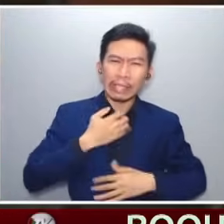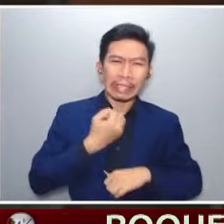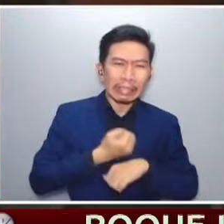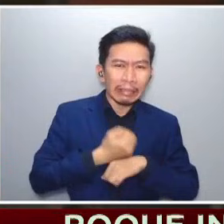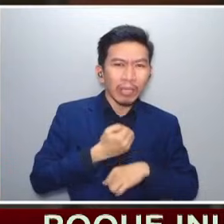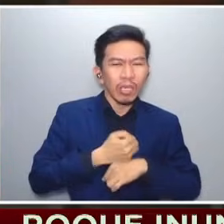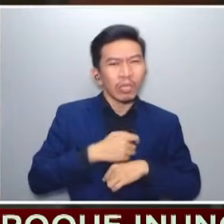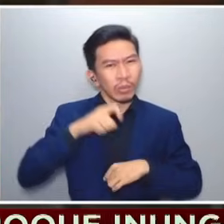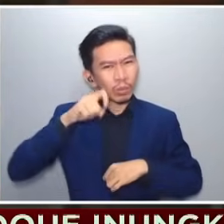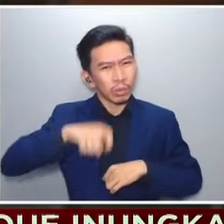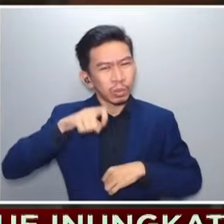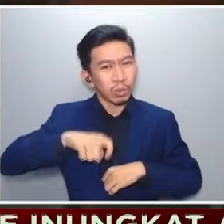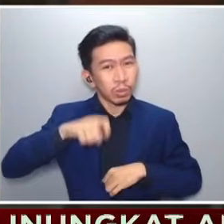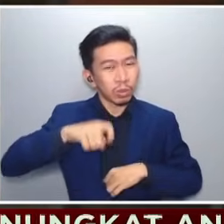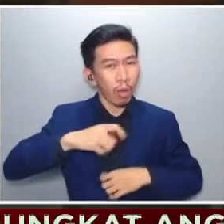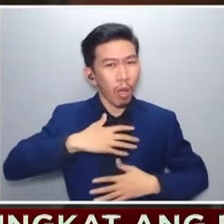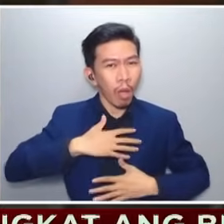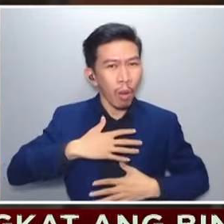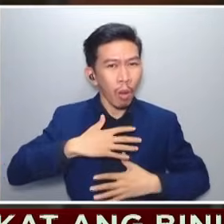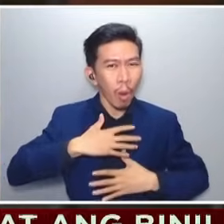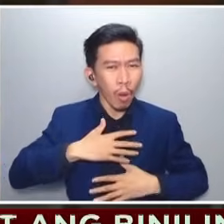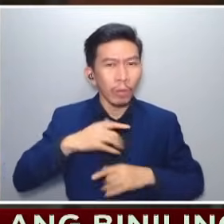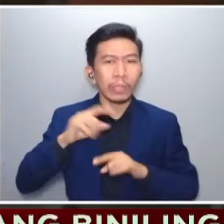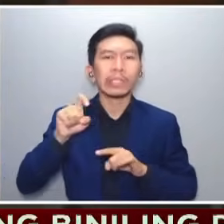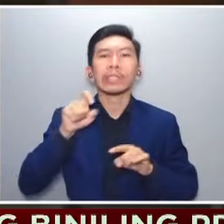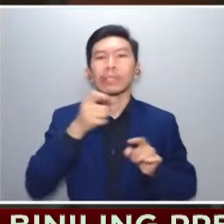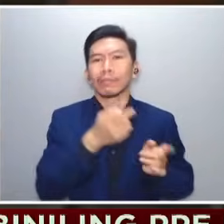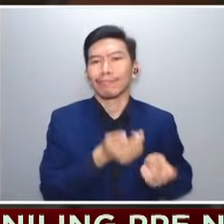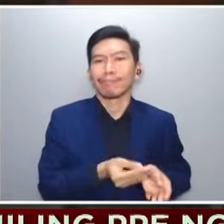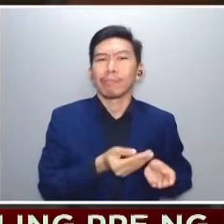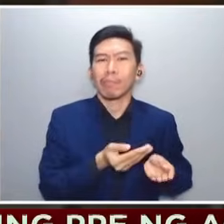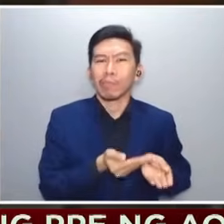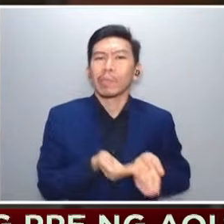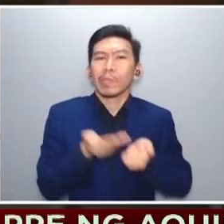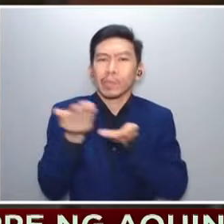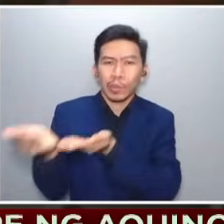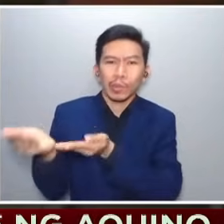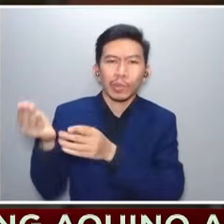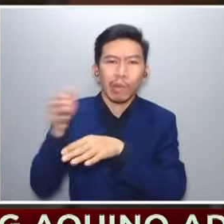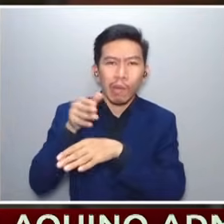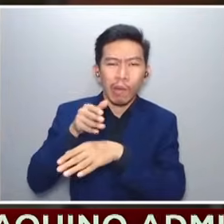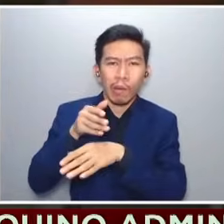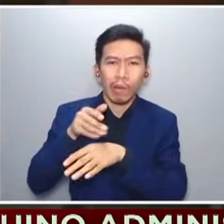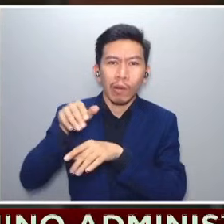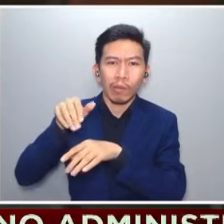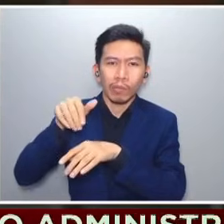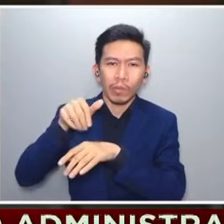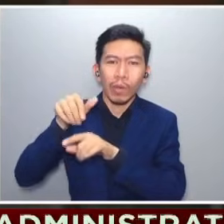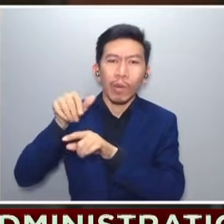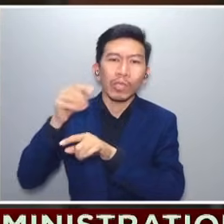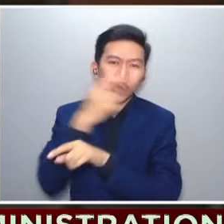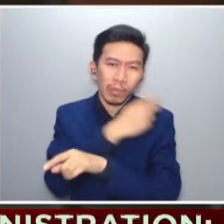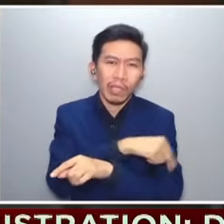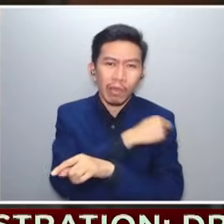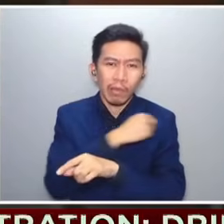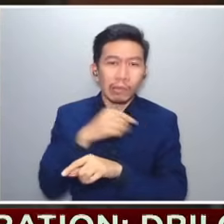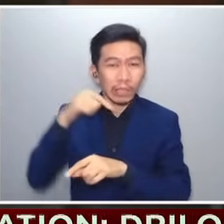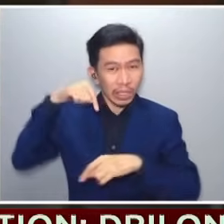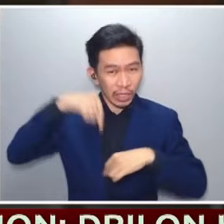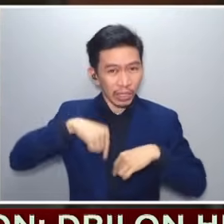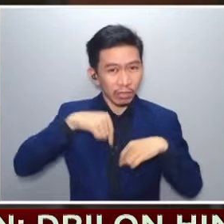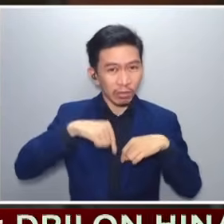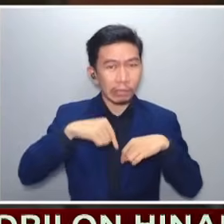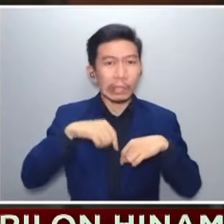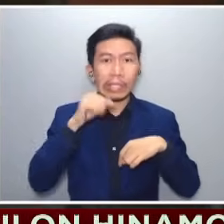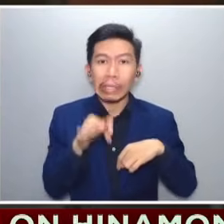requiring, is kailangan nang matransfer sa hospital. So kapag dito po kasi, lalo na kapag senior